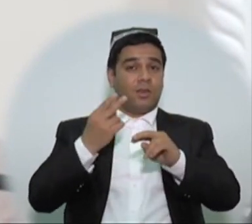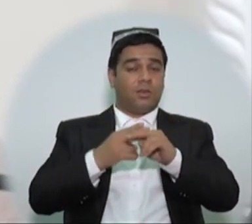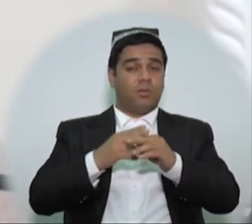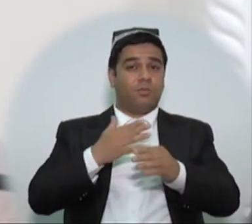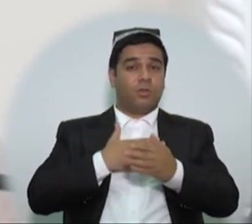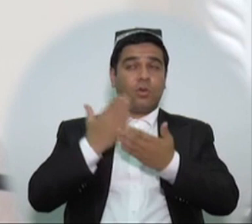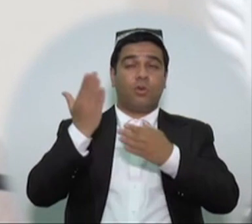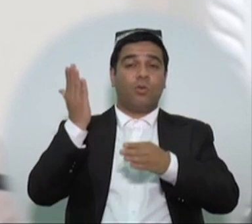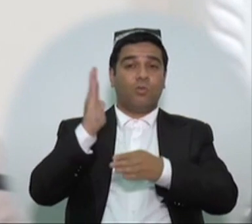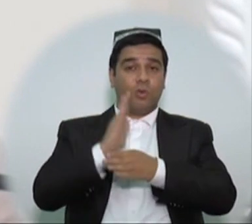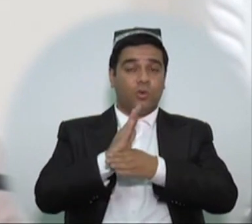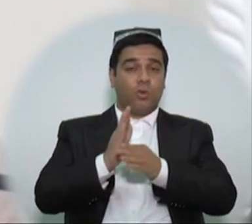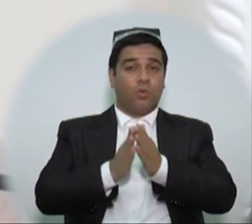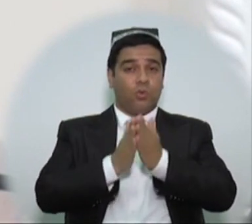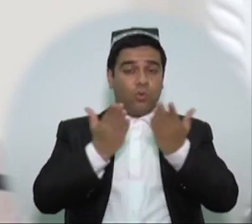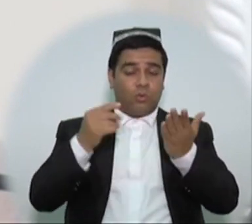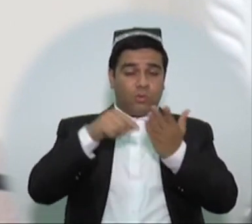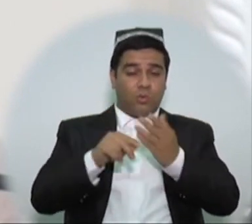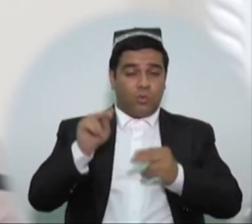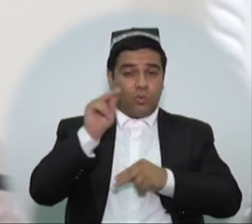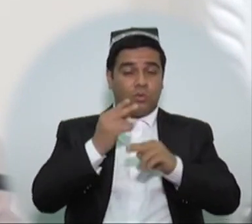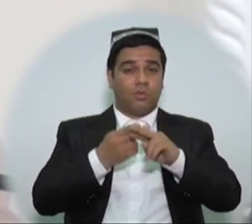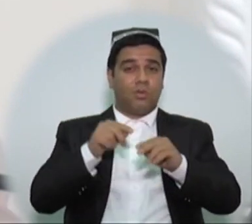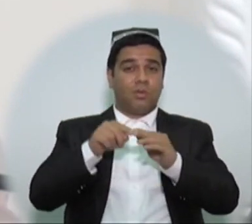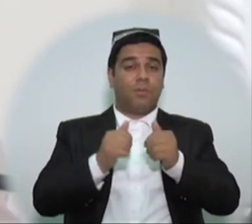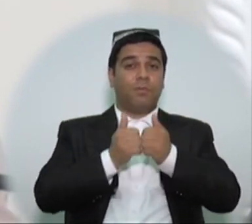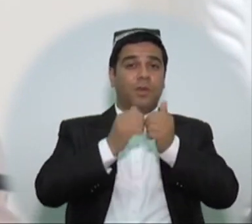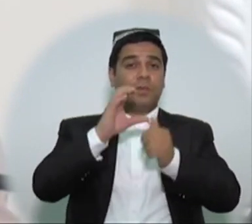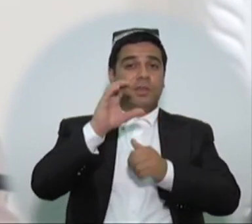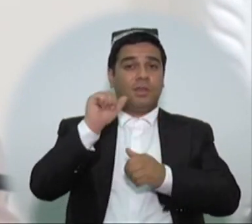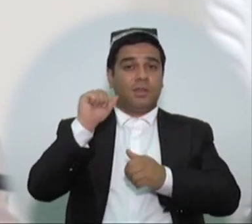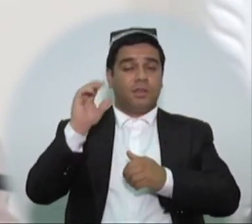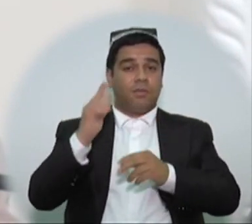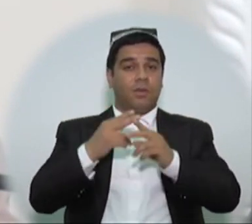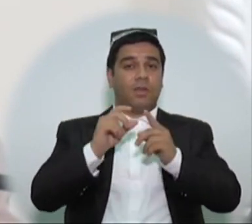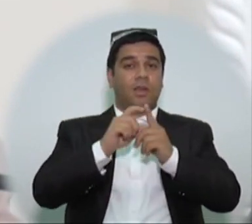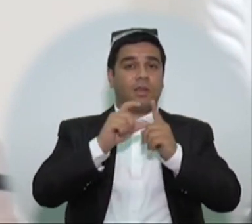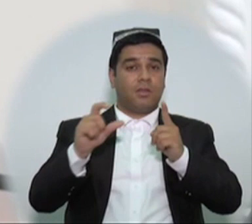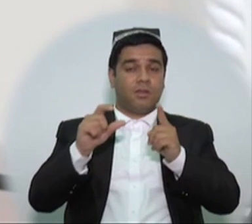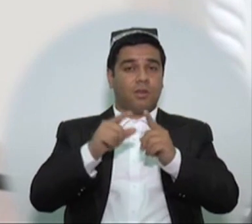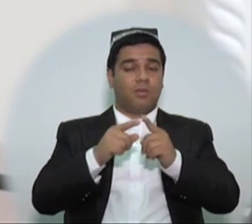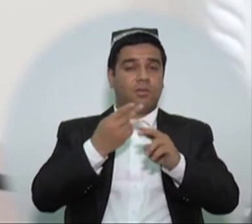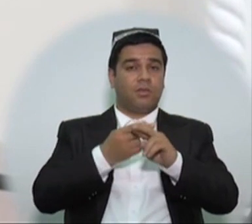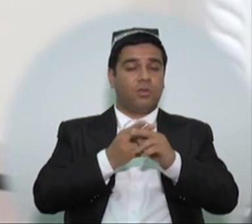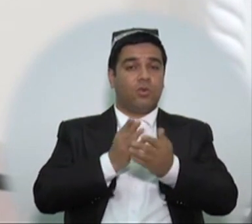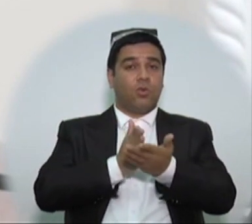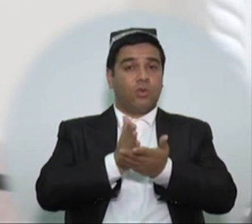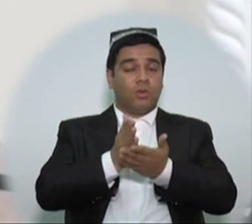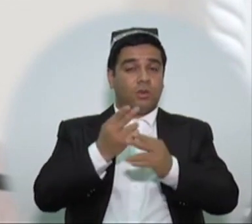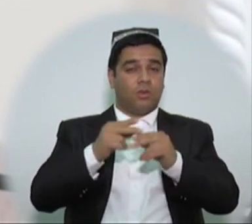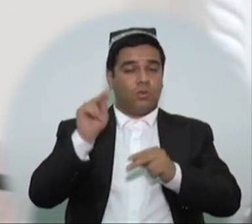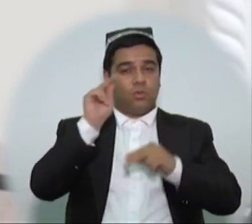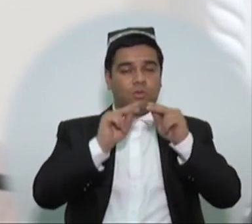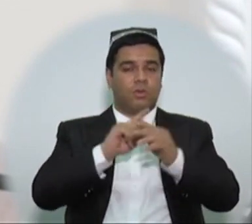Shariatimizning buyrug'i, Qur'onning ta'limoti Rasulü Ekrem aleyhissalatü vesselamın sünnetlerinin körsetmesi şu ekerliğini